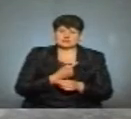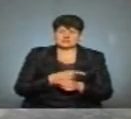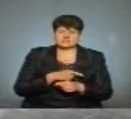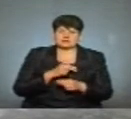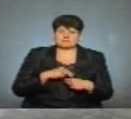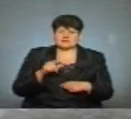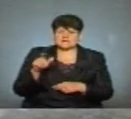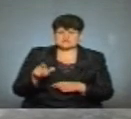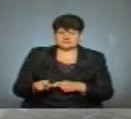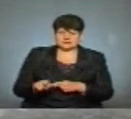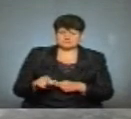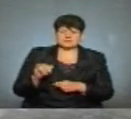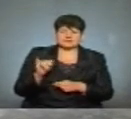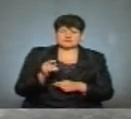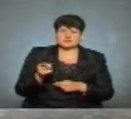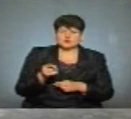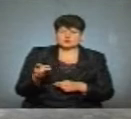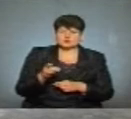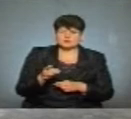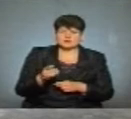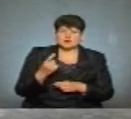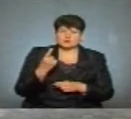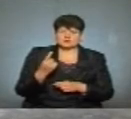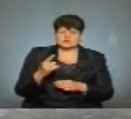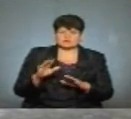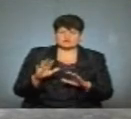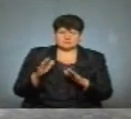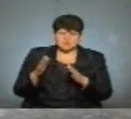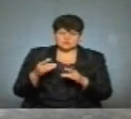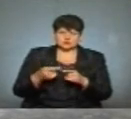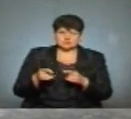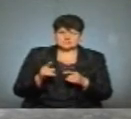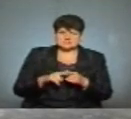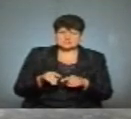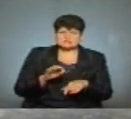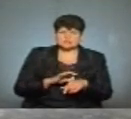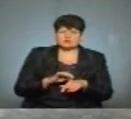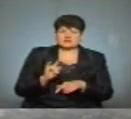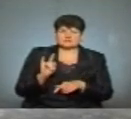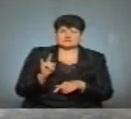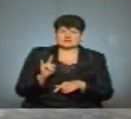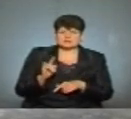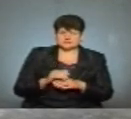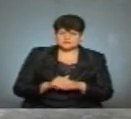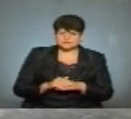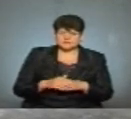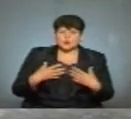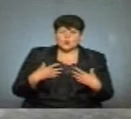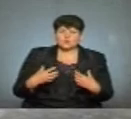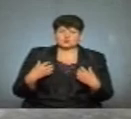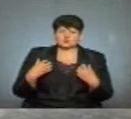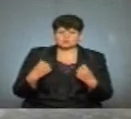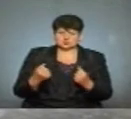працівник, і в Тернопільському районі на один випадок це захворіла дитина. Одужало